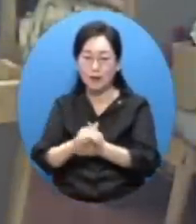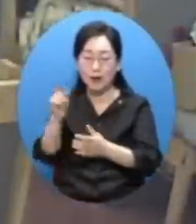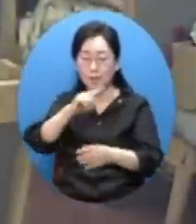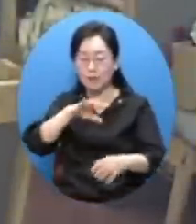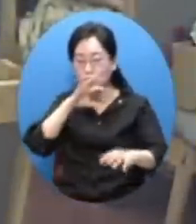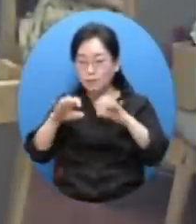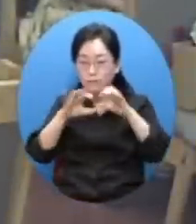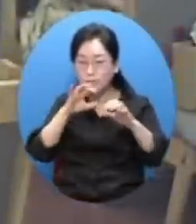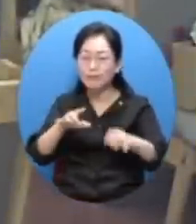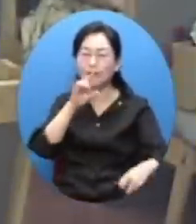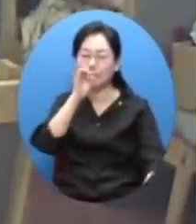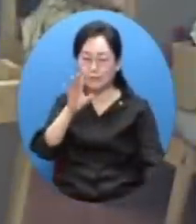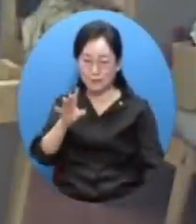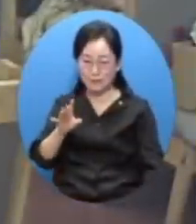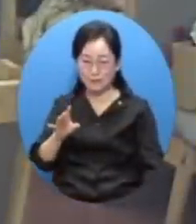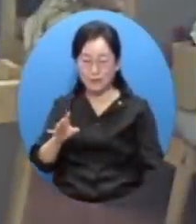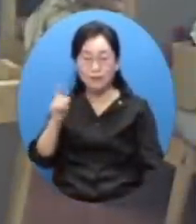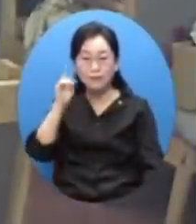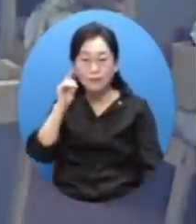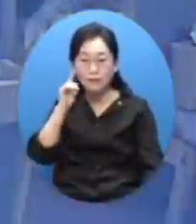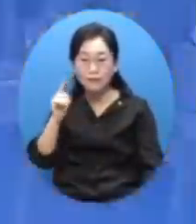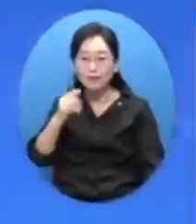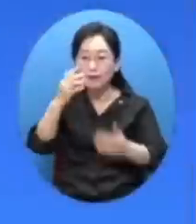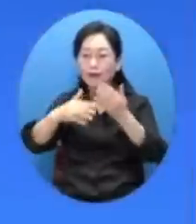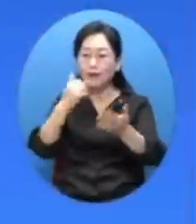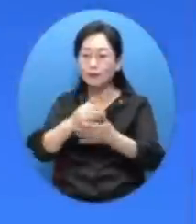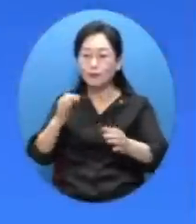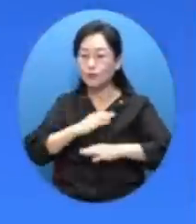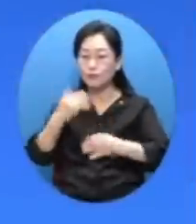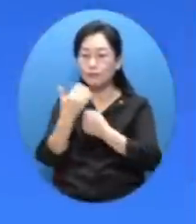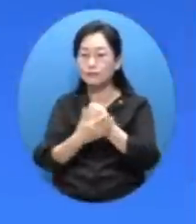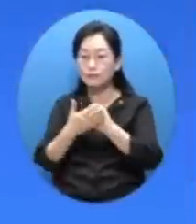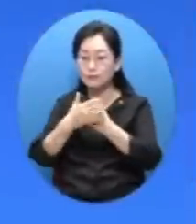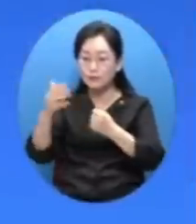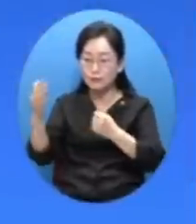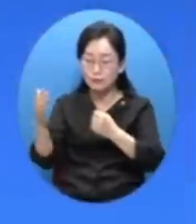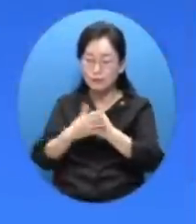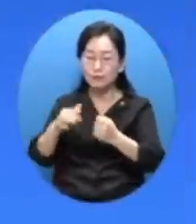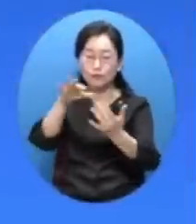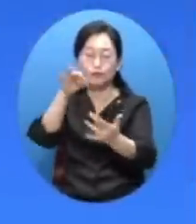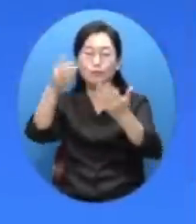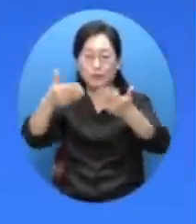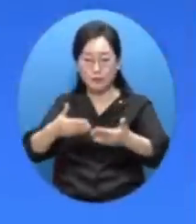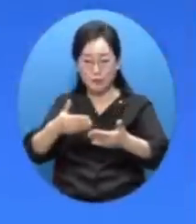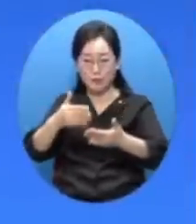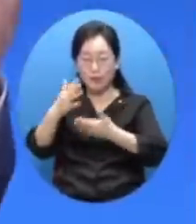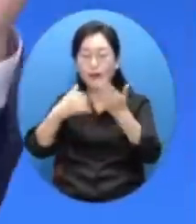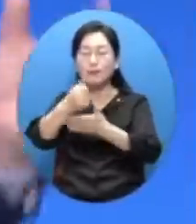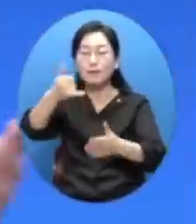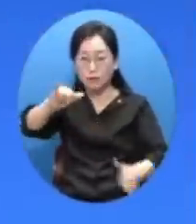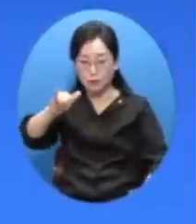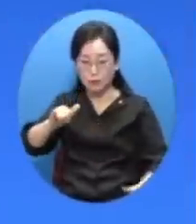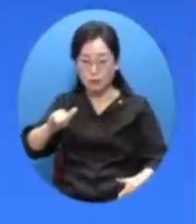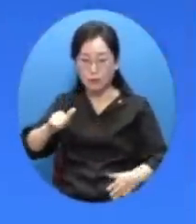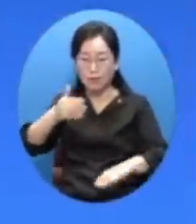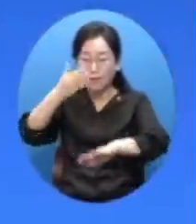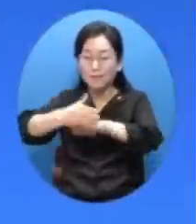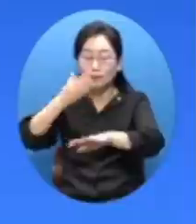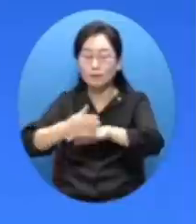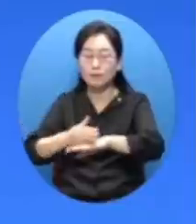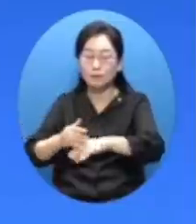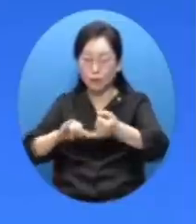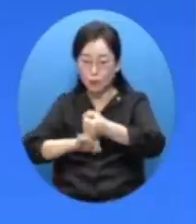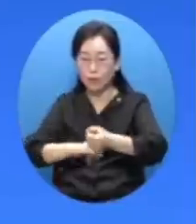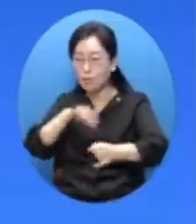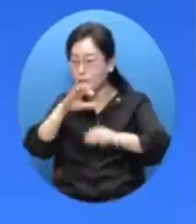원망과 불평을 하면 안 됩니다. 왜냐하면 하나님의 그 놀라운 대로 구원받아 택함받은 자녀가 되었는데 어찌 우리가 감사하지 않고 불평을 합니까?